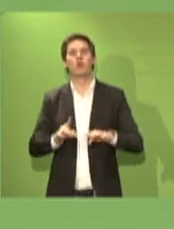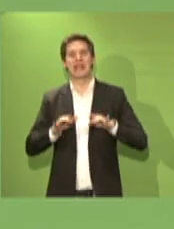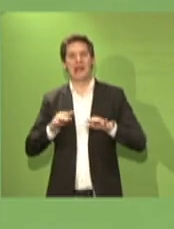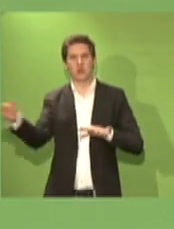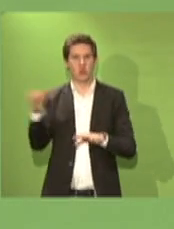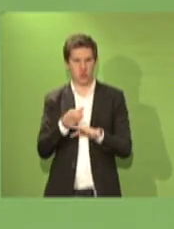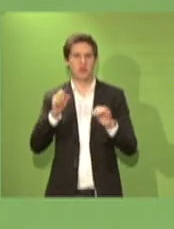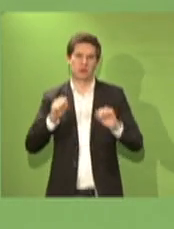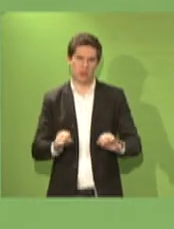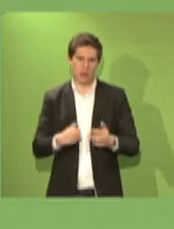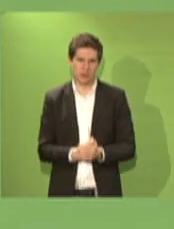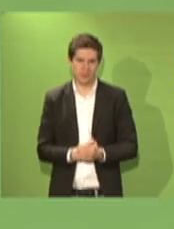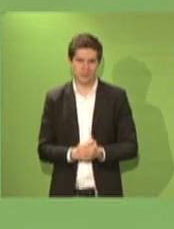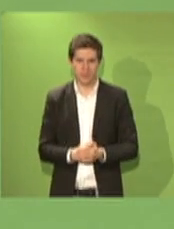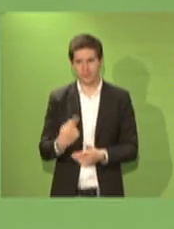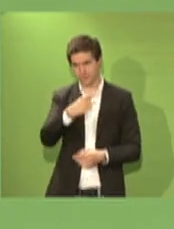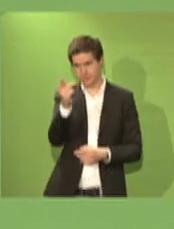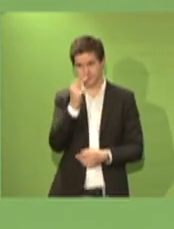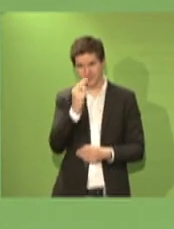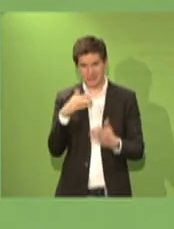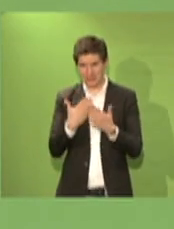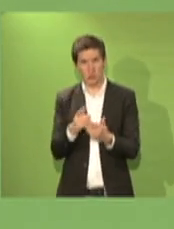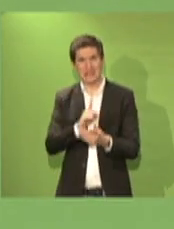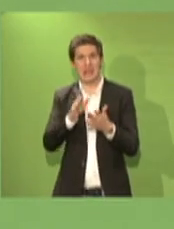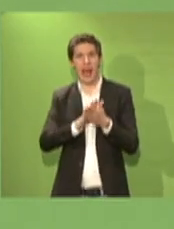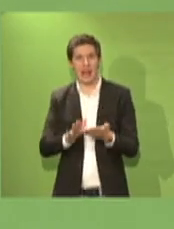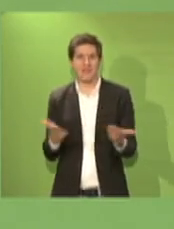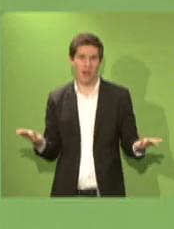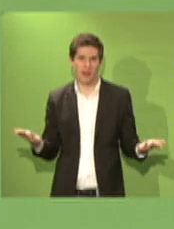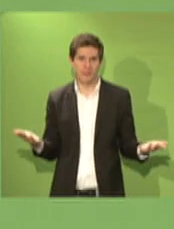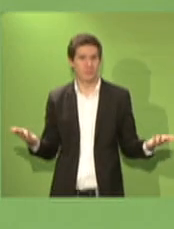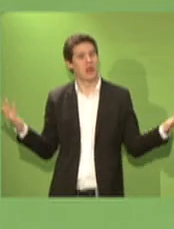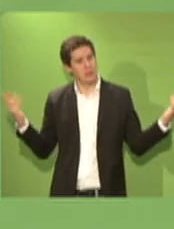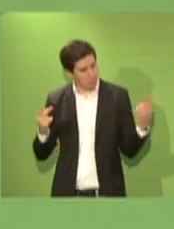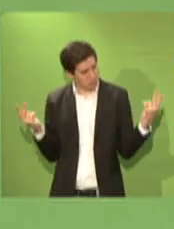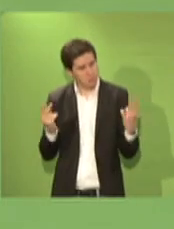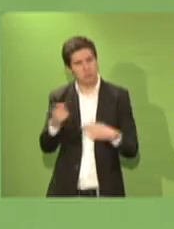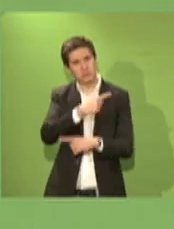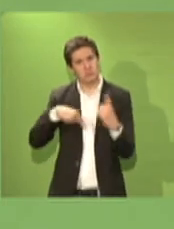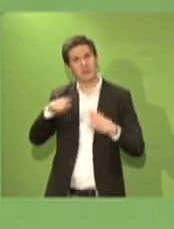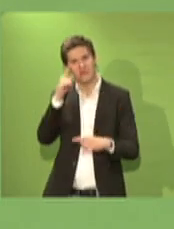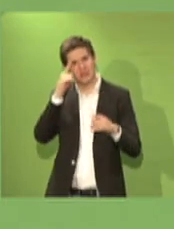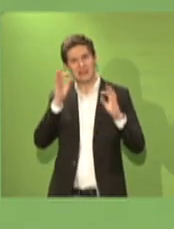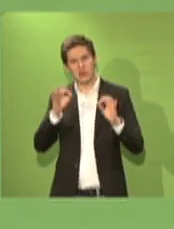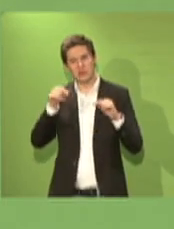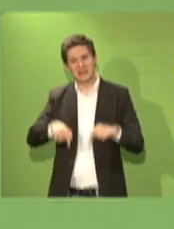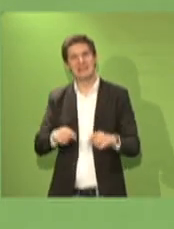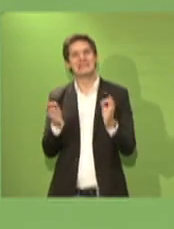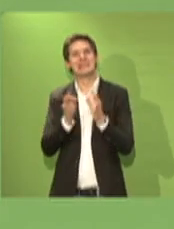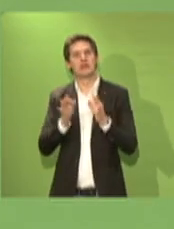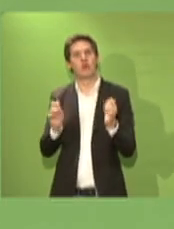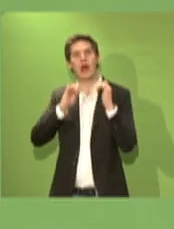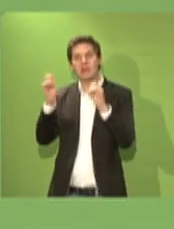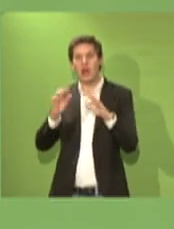genommen werden. Wie ihr seht, wird das nicht ganz einfach, aber liebe Freundinnen und Freunde, wir wissen, wir lösen mit diesem Satzungsantrag nicht